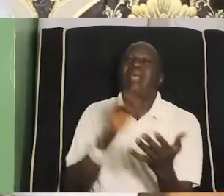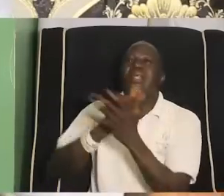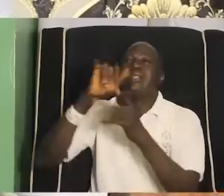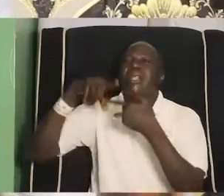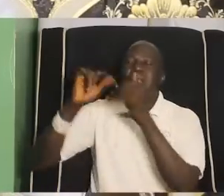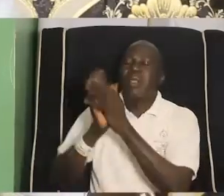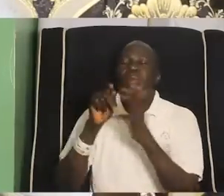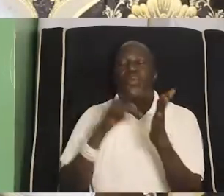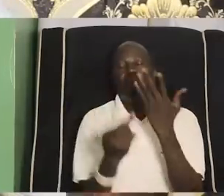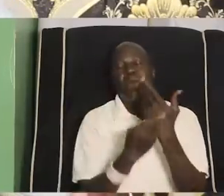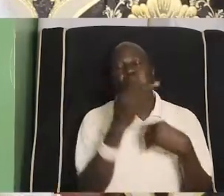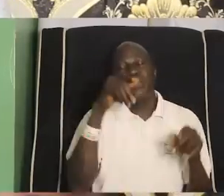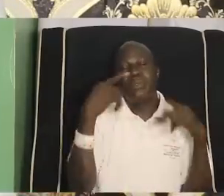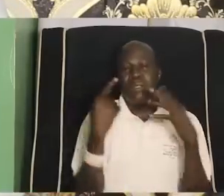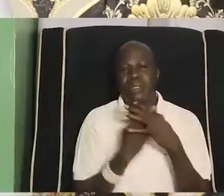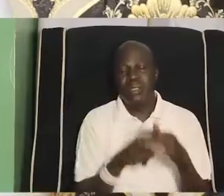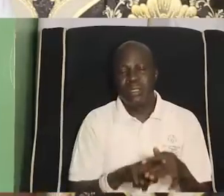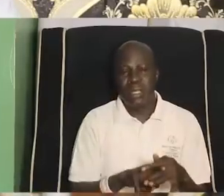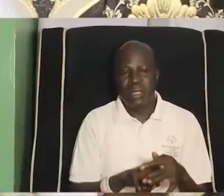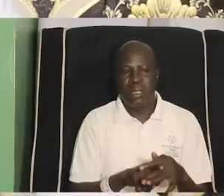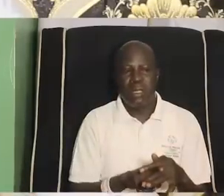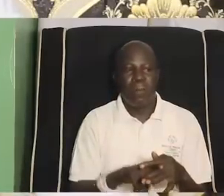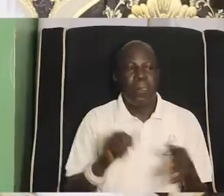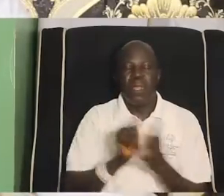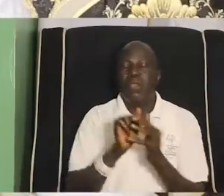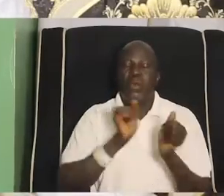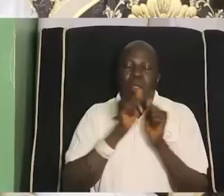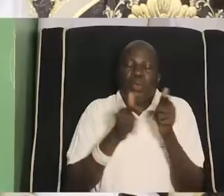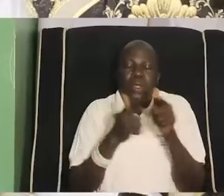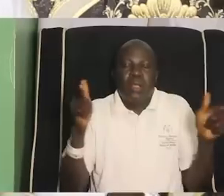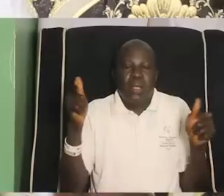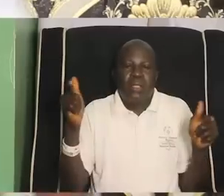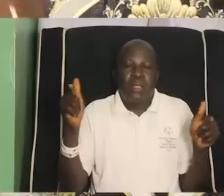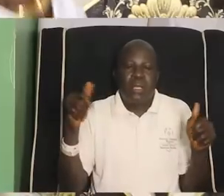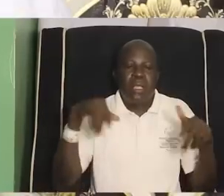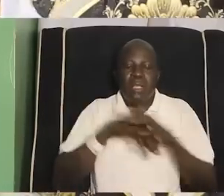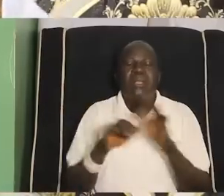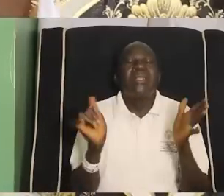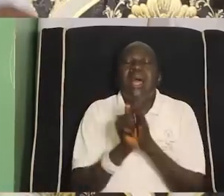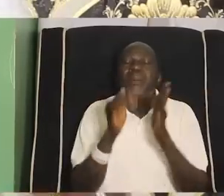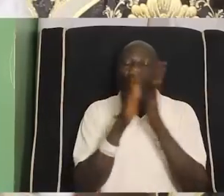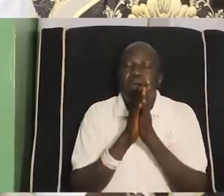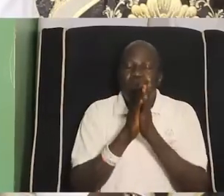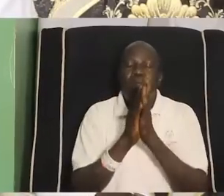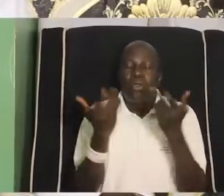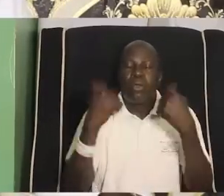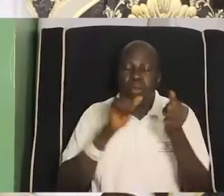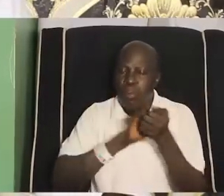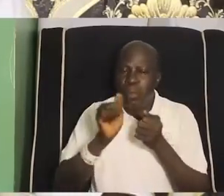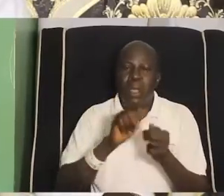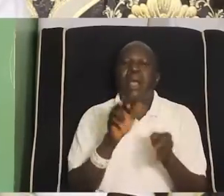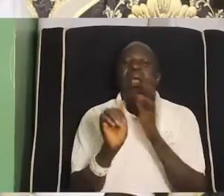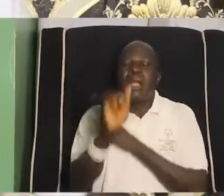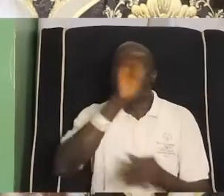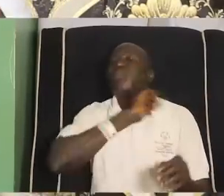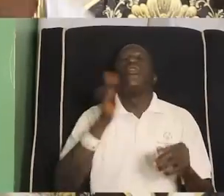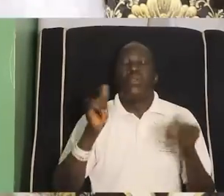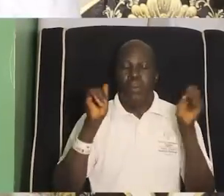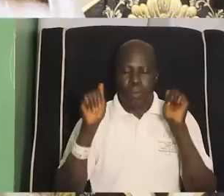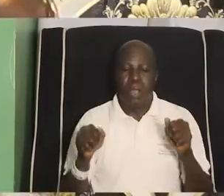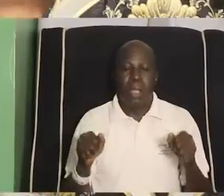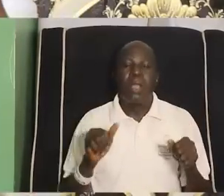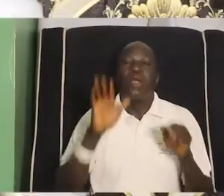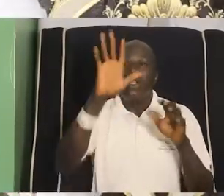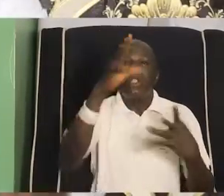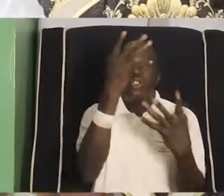bẹ̀rẹ̀ o áwò ti bẹ̀rẹ̀ ó dẹ̀ máa ní agbára àdúrà ló ń gbà agbára ò kì í gbà ọ̀rọ̀